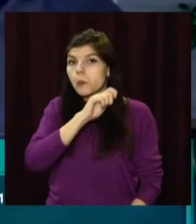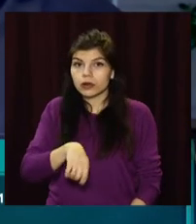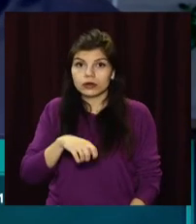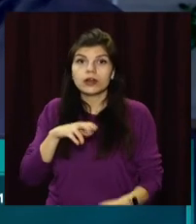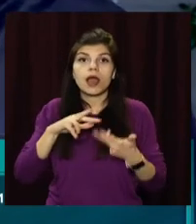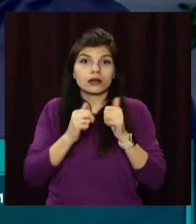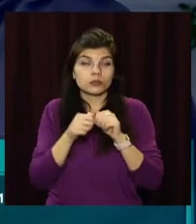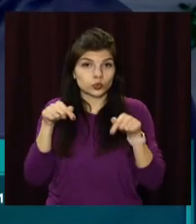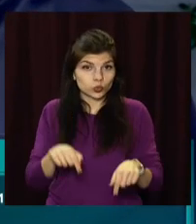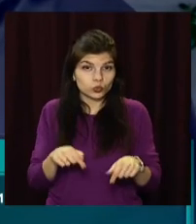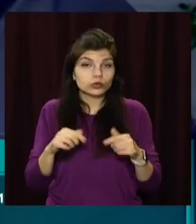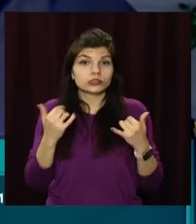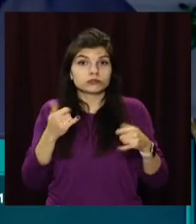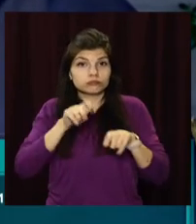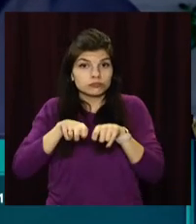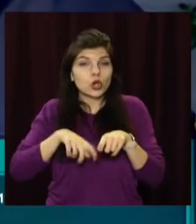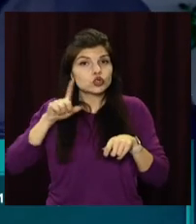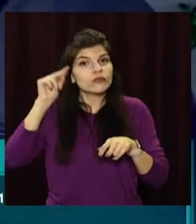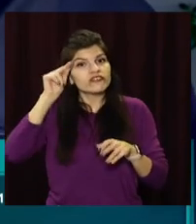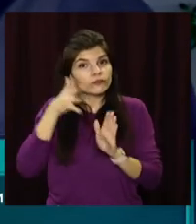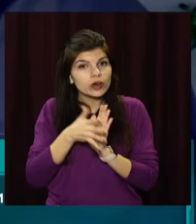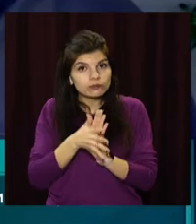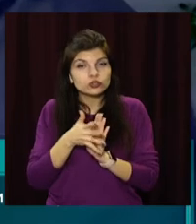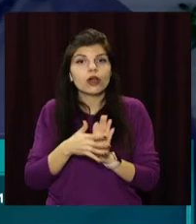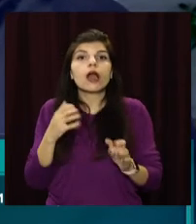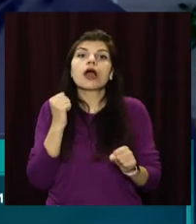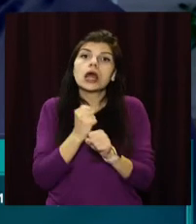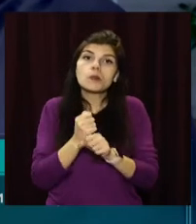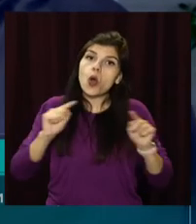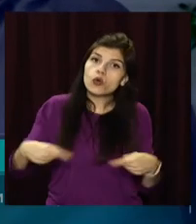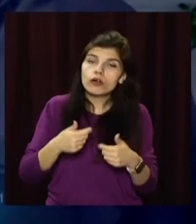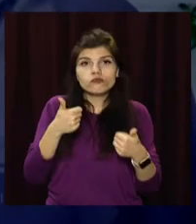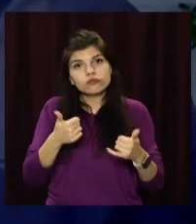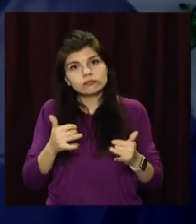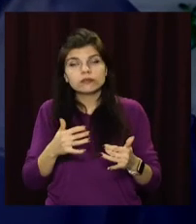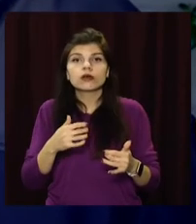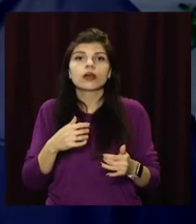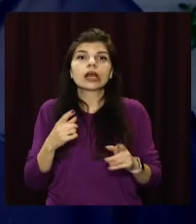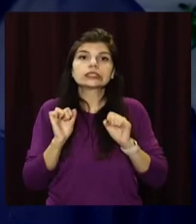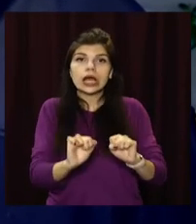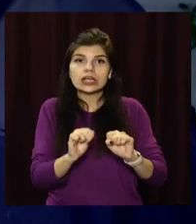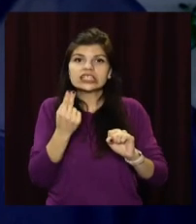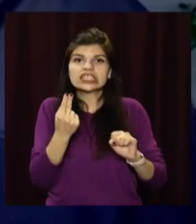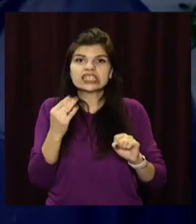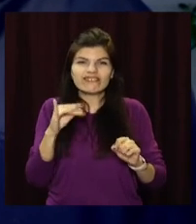місто Кам'янське для того, щоб вивчити організацію роботи щодо забезпечення цивільного захисту,